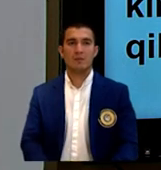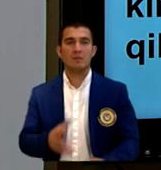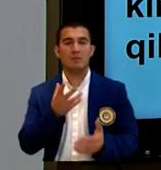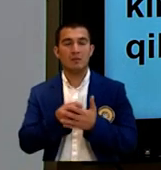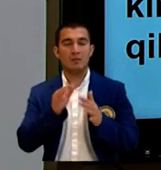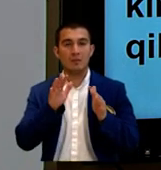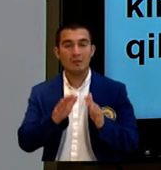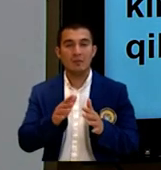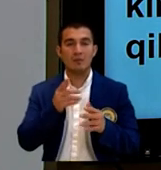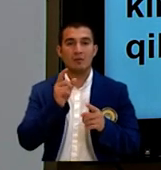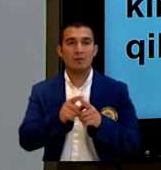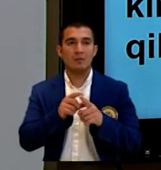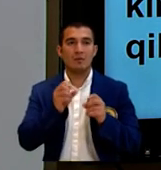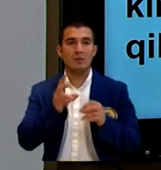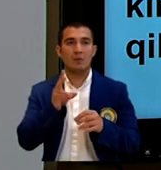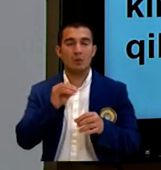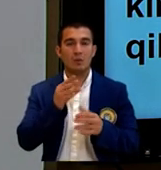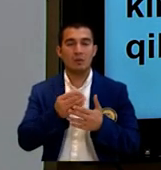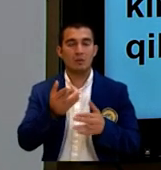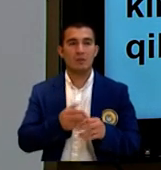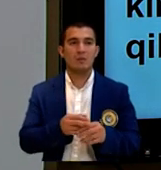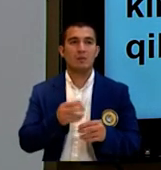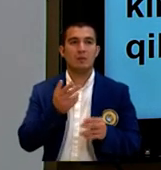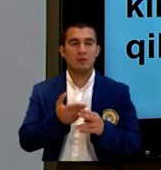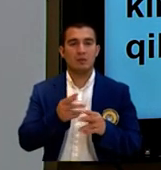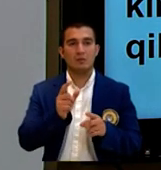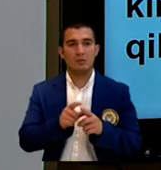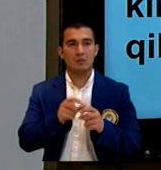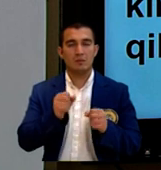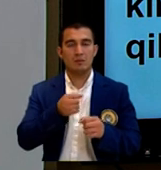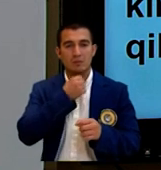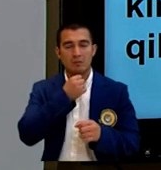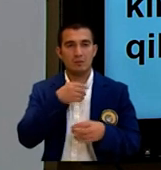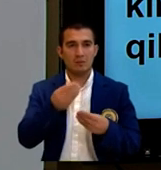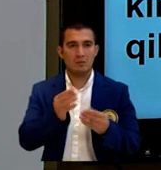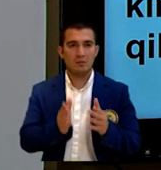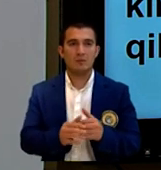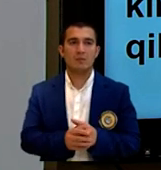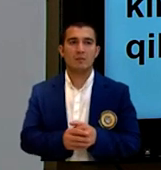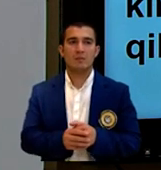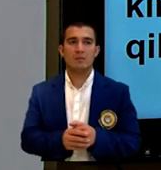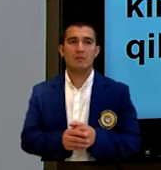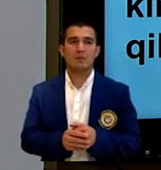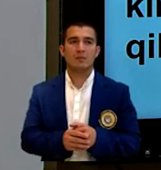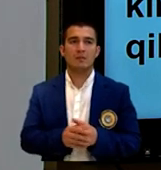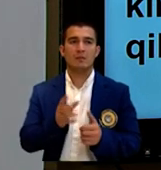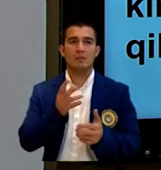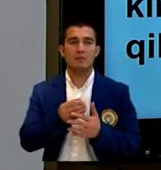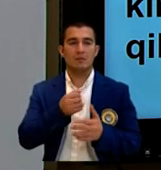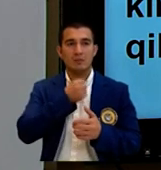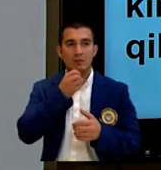maqsadda modda miqdori nu deb ataluvchi kattalik bilan belgilanadi. Modda